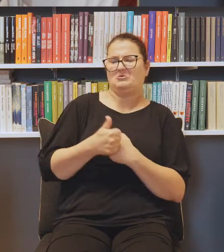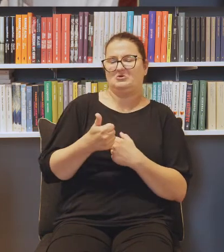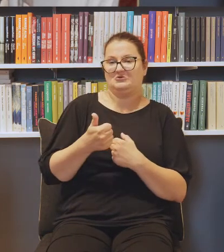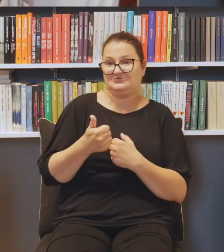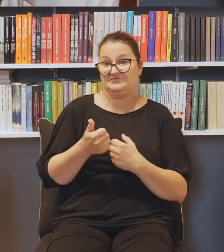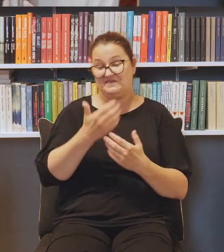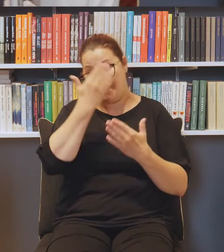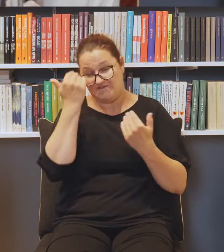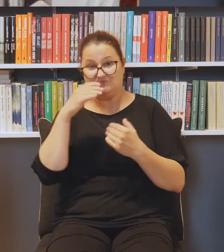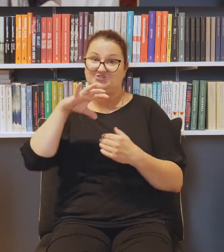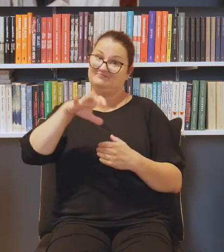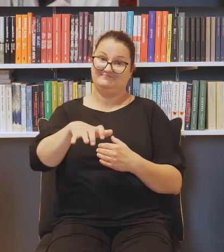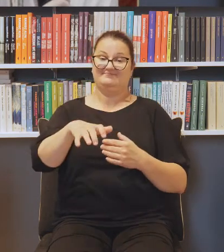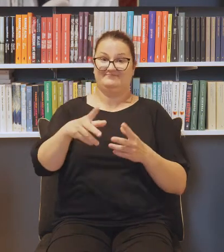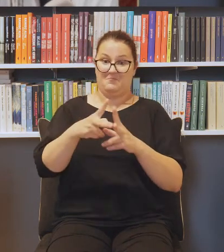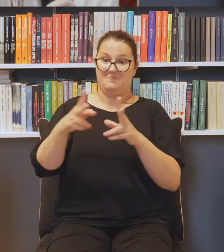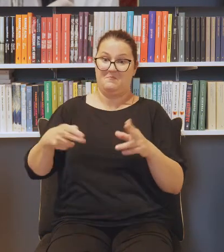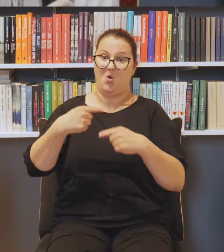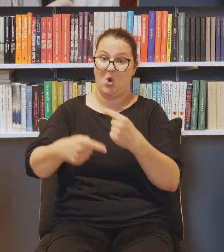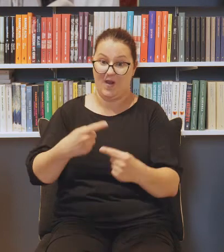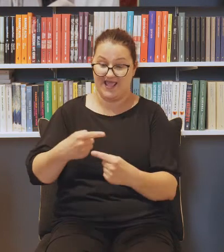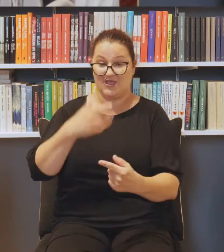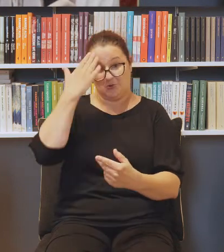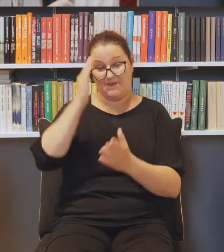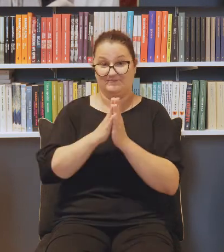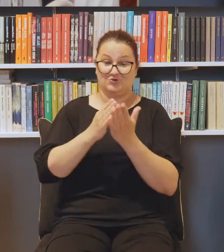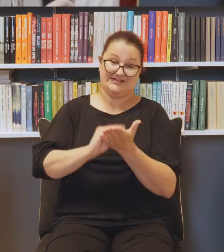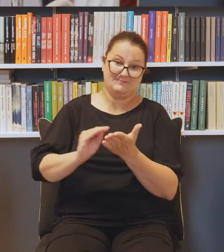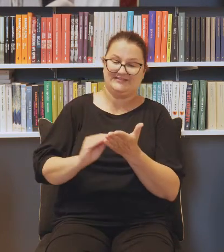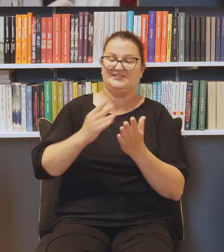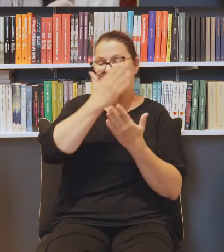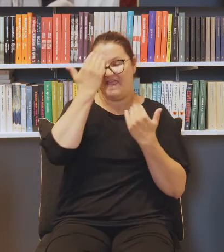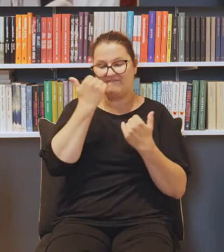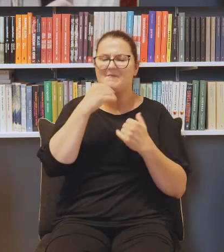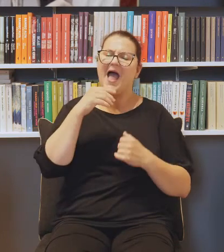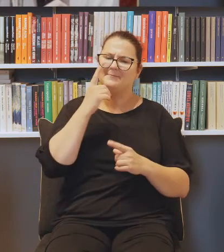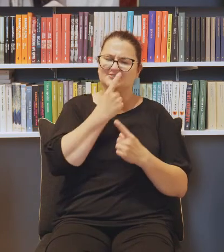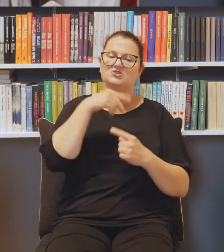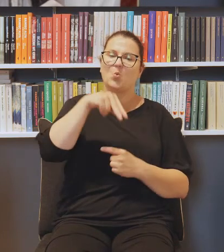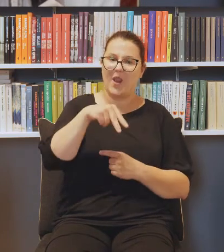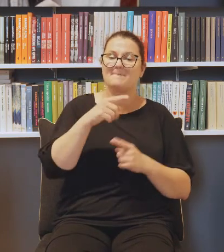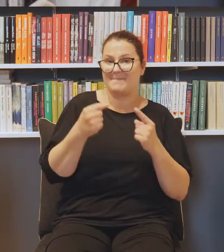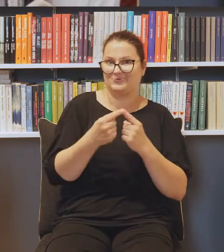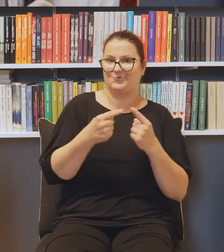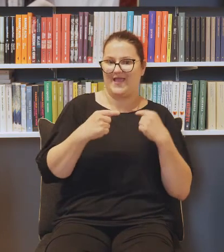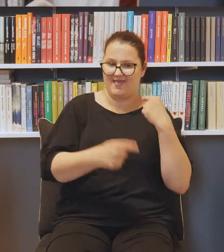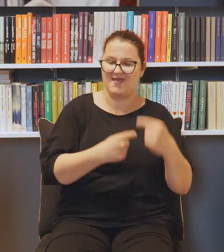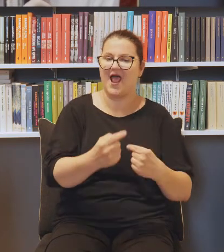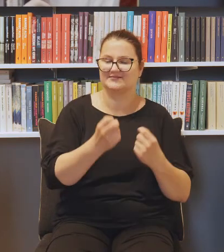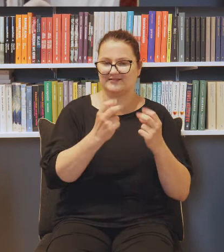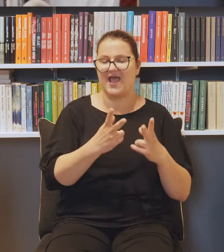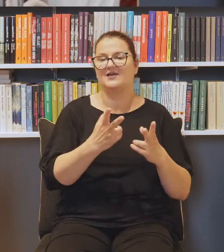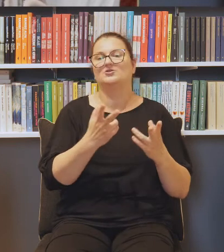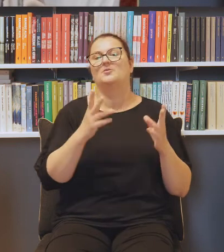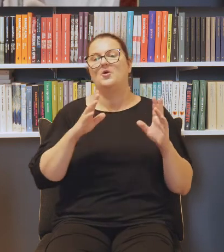umiał napisać generacyjną powieść. Ale zawsze tak sobie myślę, że Ula jest w sumie trochę generacyjna. No skoro